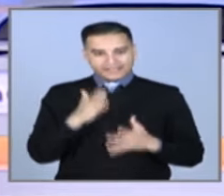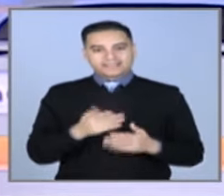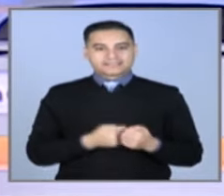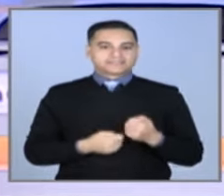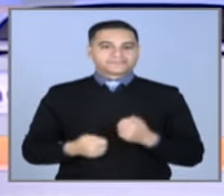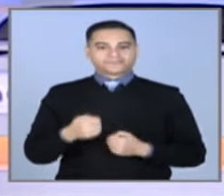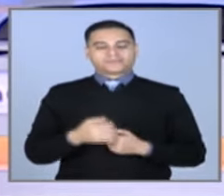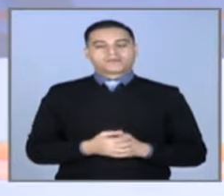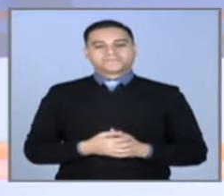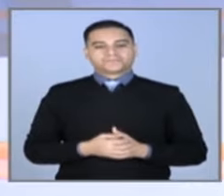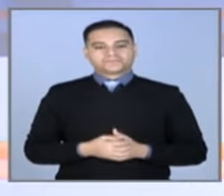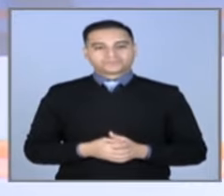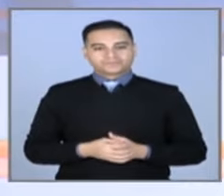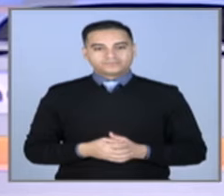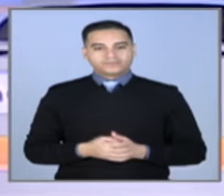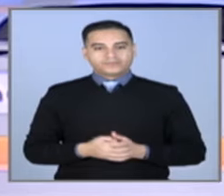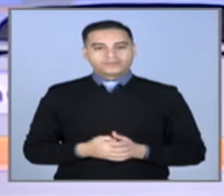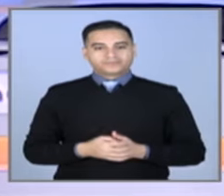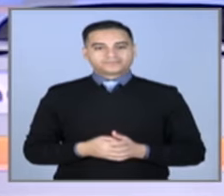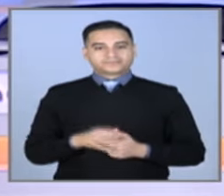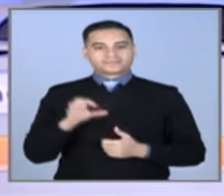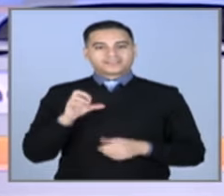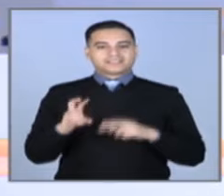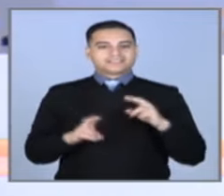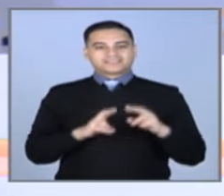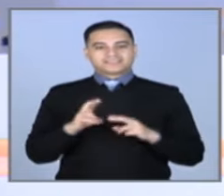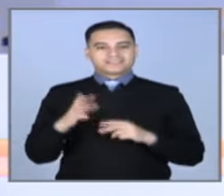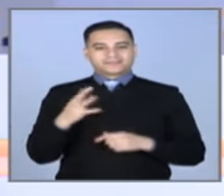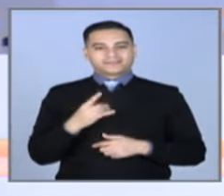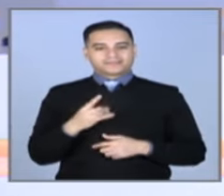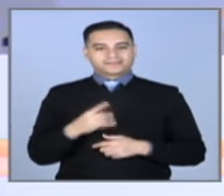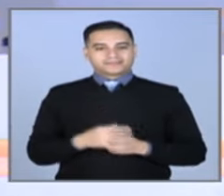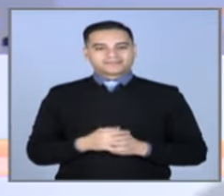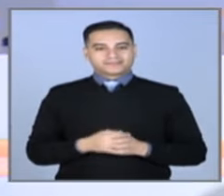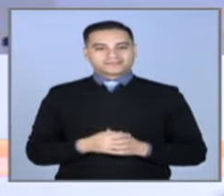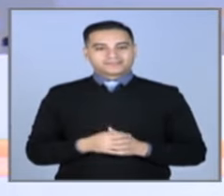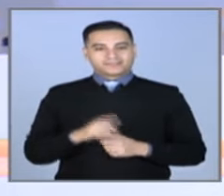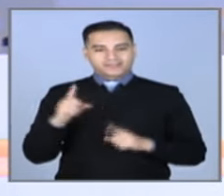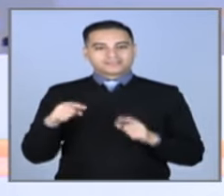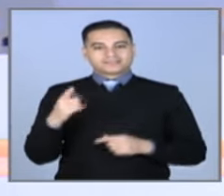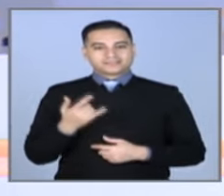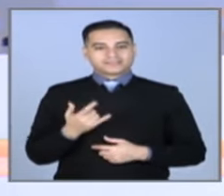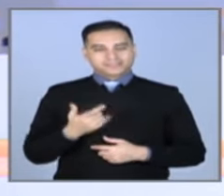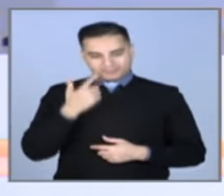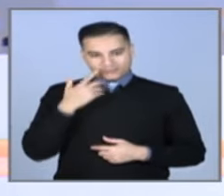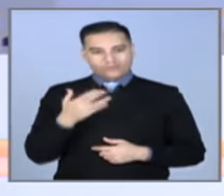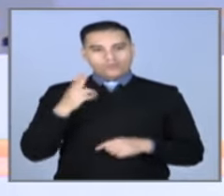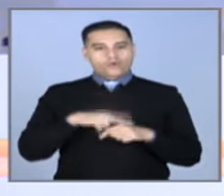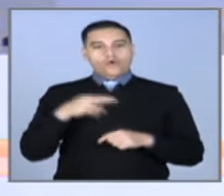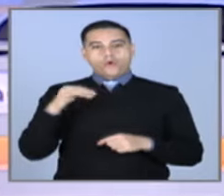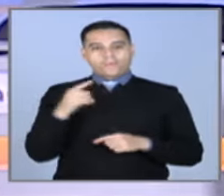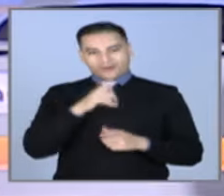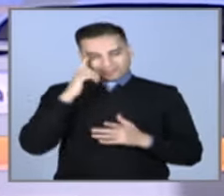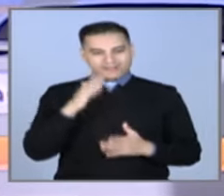تركيز. فضل قدام. كم سؤال جاوب؟ 9 أسئلة من 10. ماشي. الأسئلة سهلة الحقيقة. ماشي. وهو عمر كان